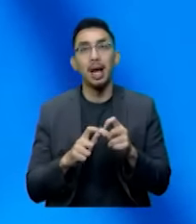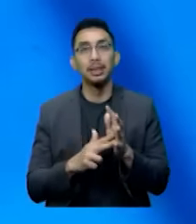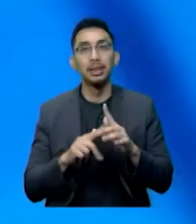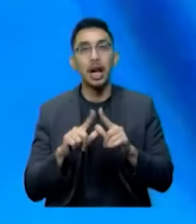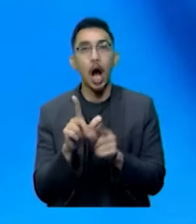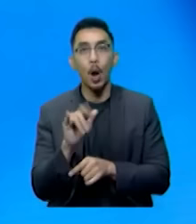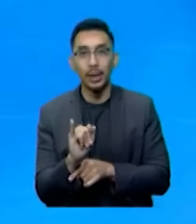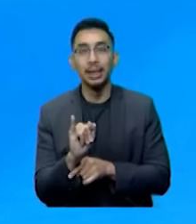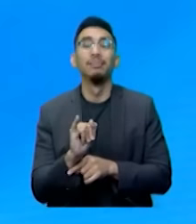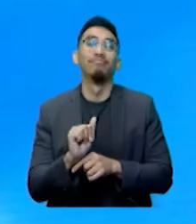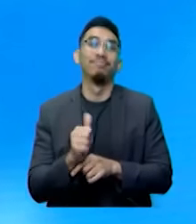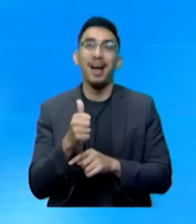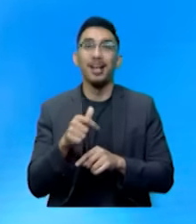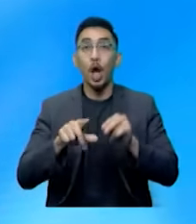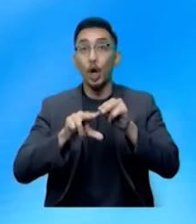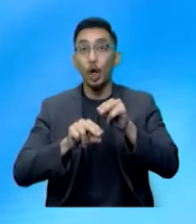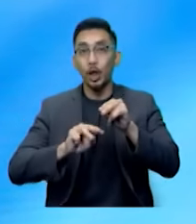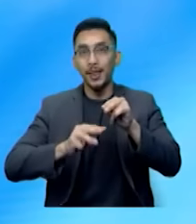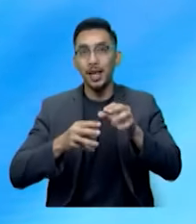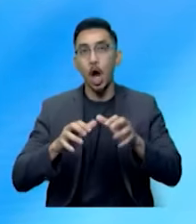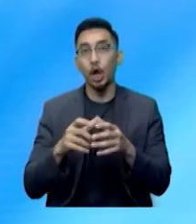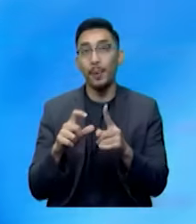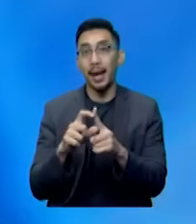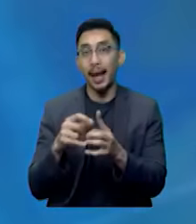ke posisi 3 klasemen Grup D dengan 3 poin.